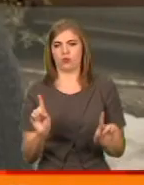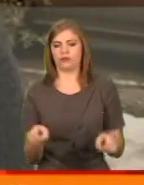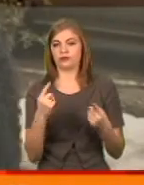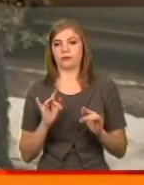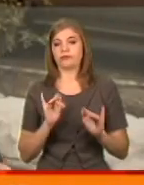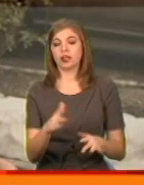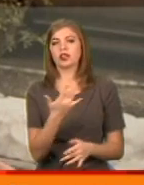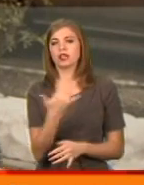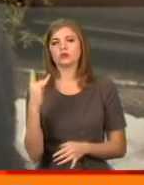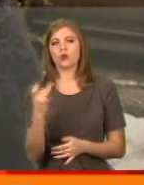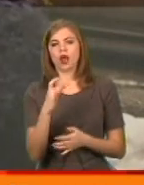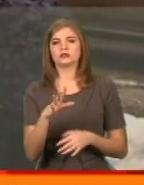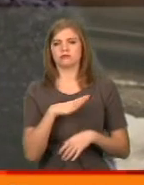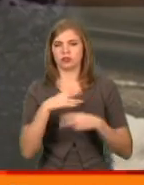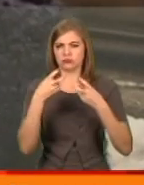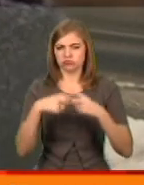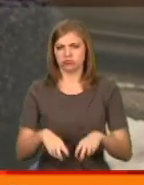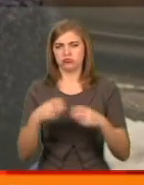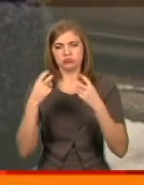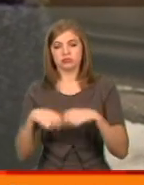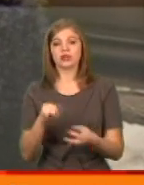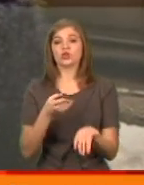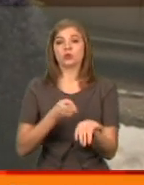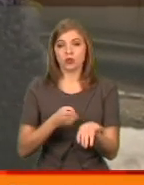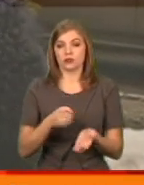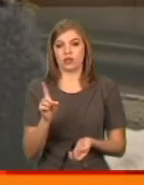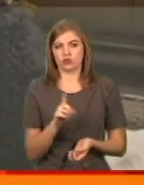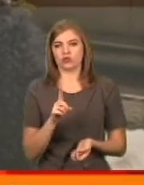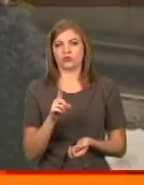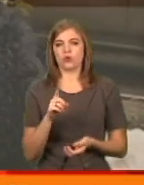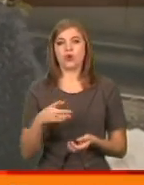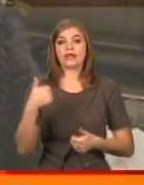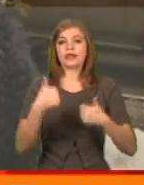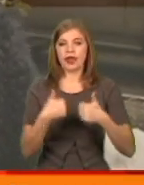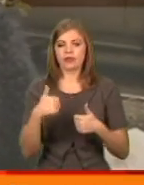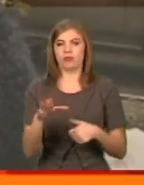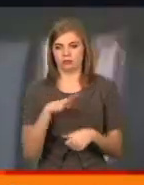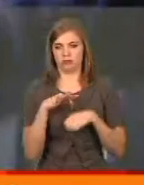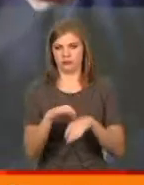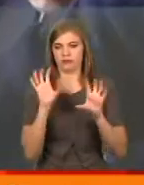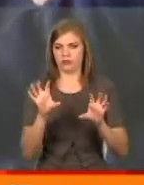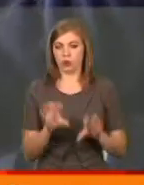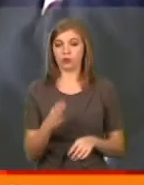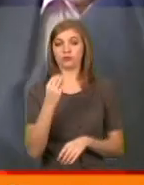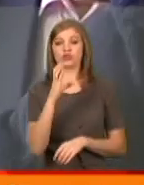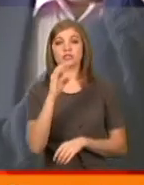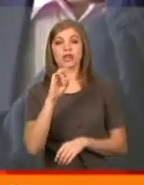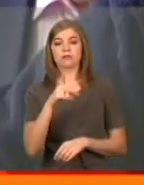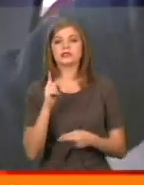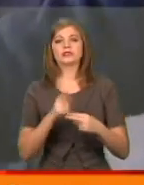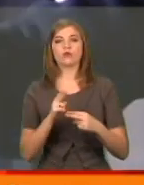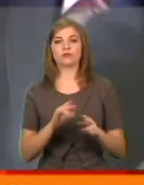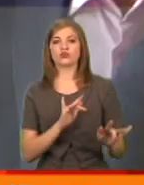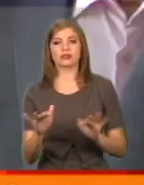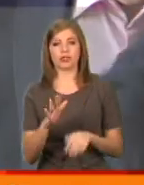діло. Несколько разів проводилось розслідування і доказали, що весь тендер проводився законно. Ще в серпні запобіжним